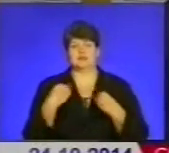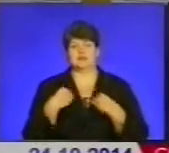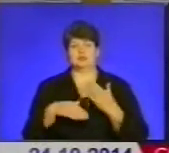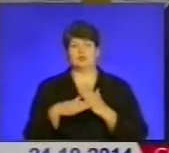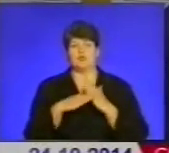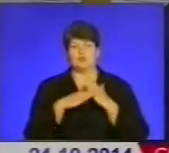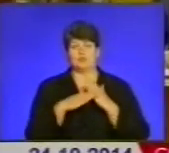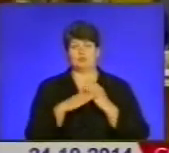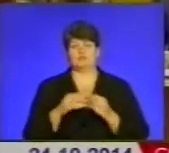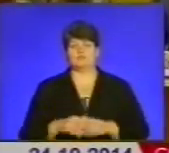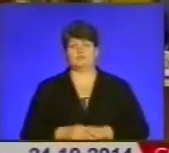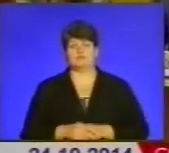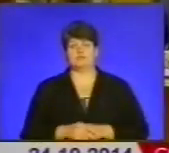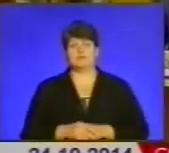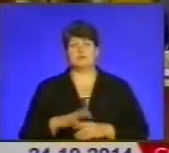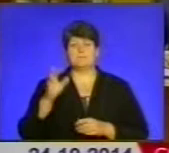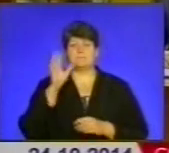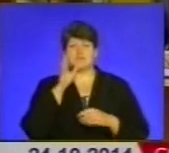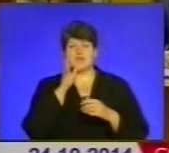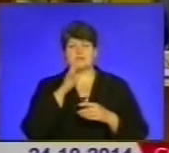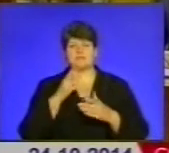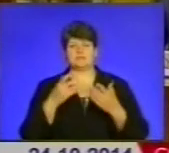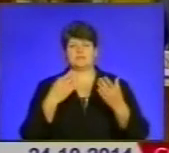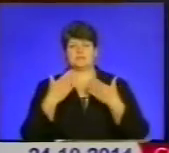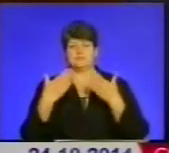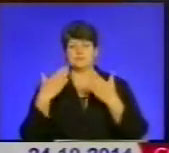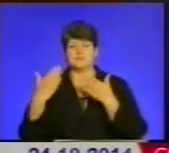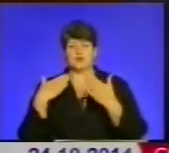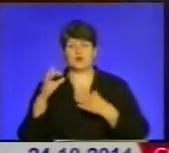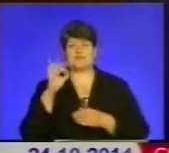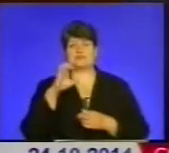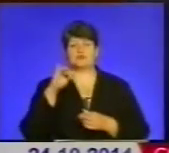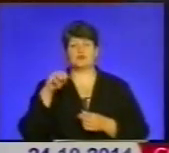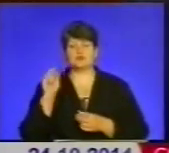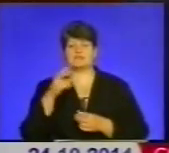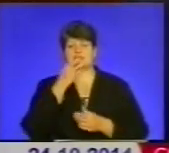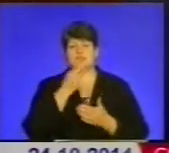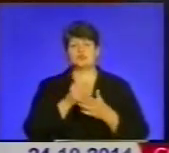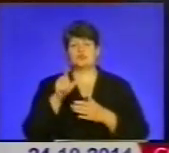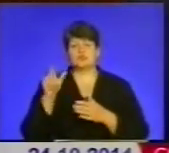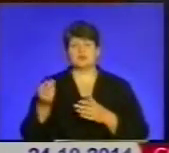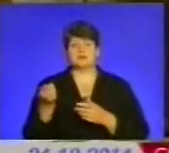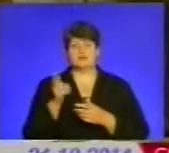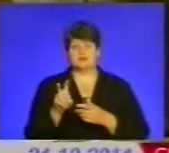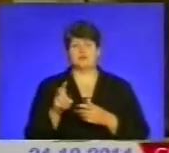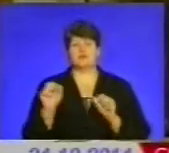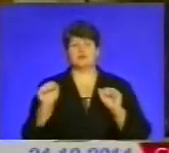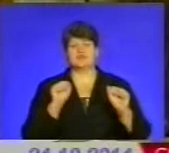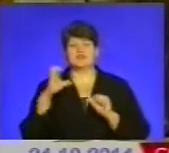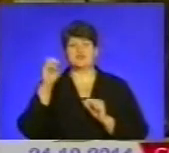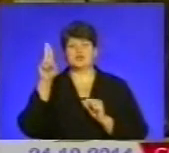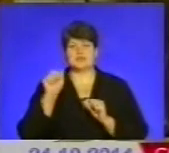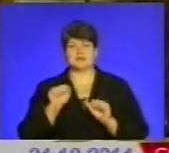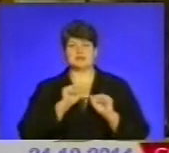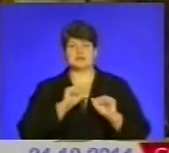держава допомогла чимось. Під час брифінгу голова облдержадміністрації Олег Сиротюк зазначив, що люди, які звертаються до фахівців управлінь соціального